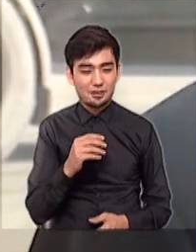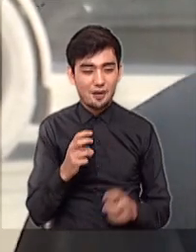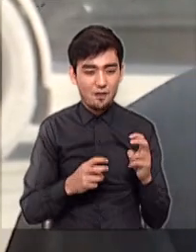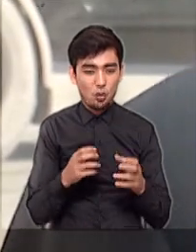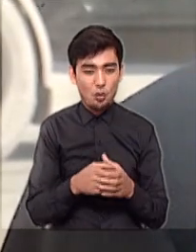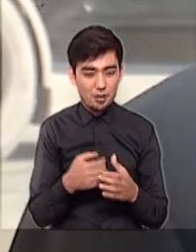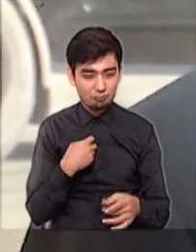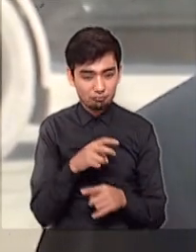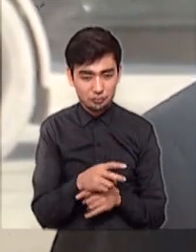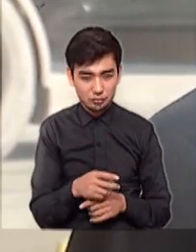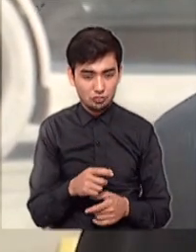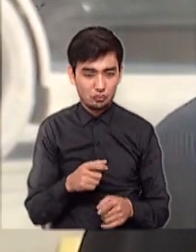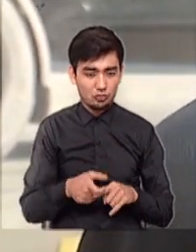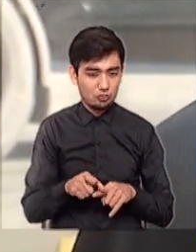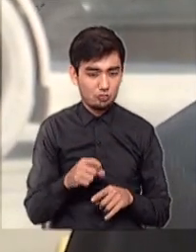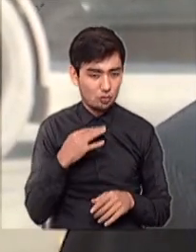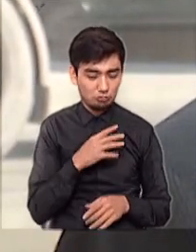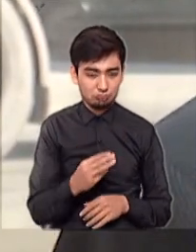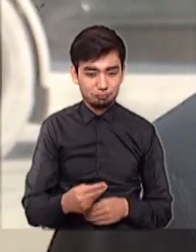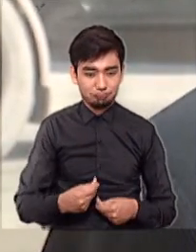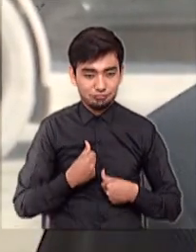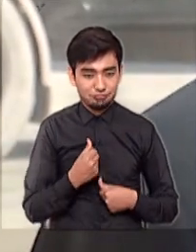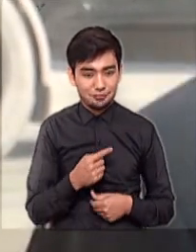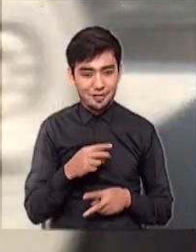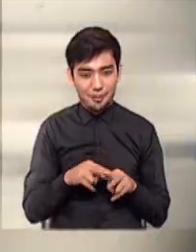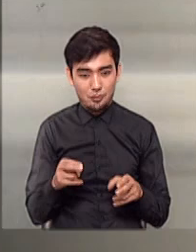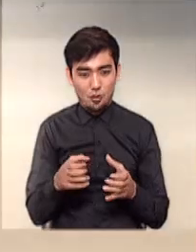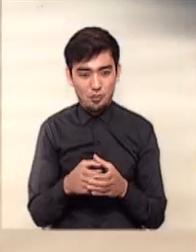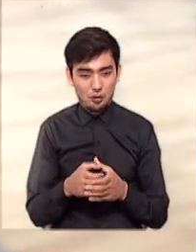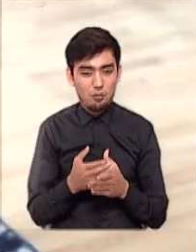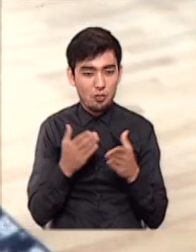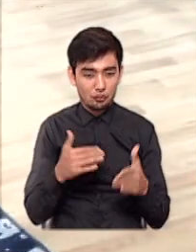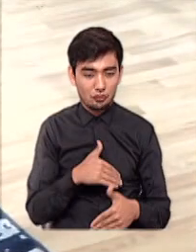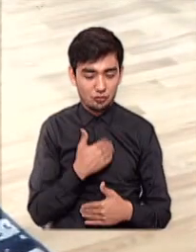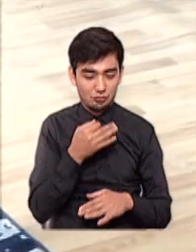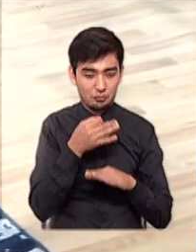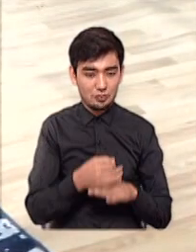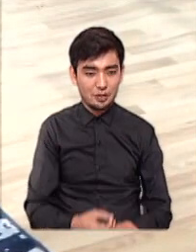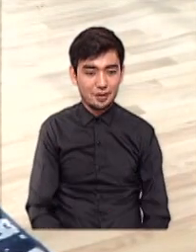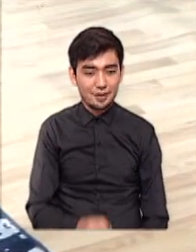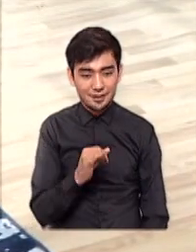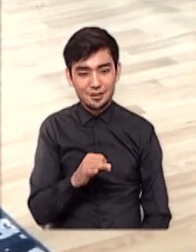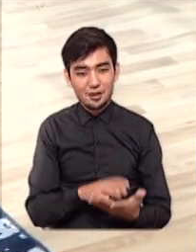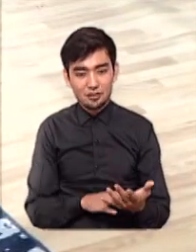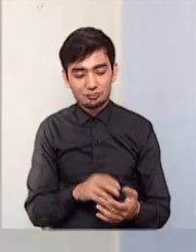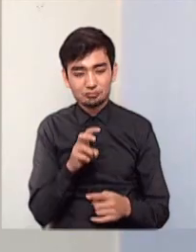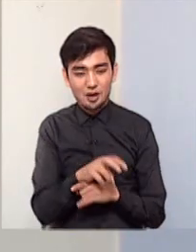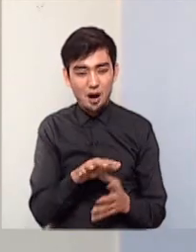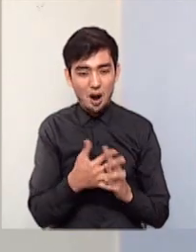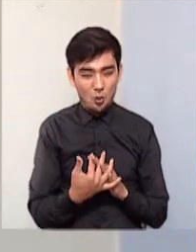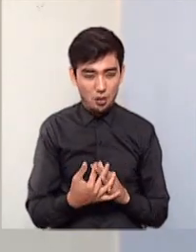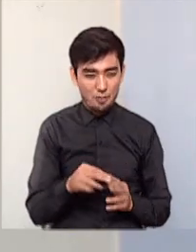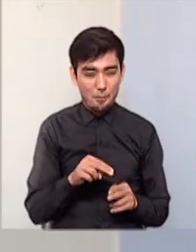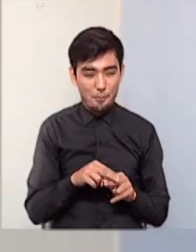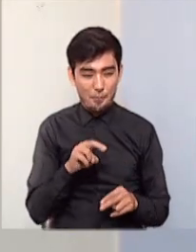керемет, өте көп әсер алып отырмын. Бұндай компаниялар көп болсын деп айтқым келеді. Ал ауылдықтар Ұлытау өңіріне ат басын бұрып, зиялы қауым